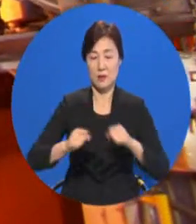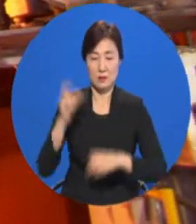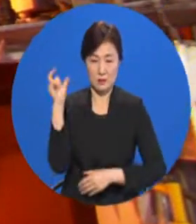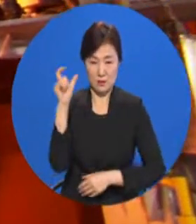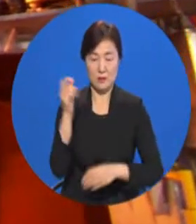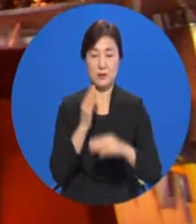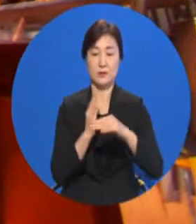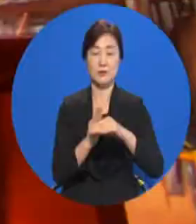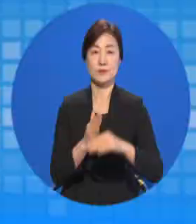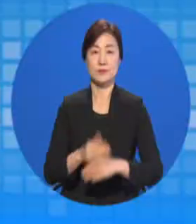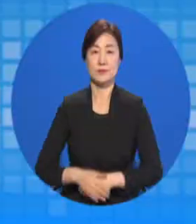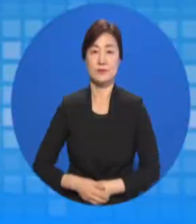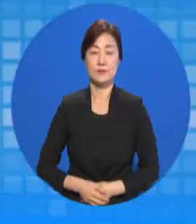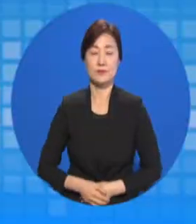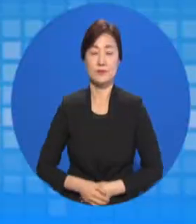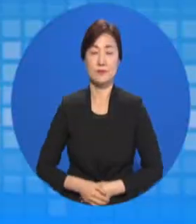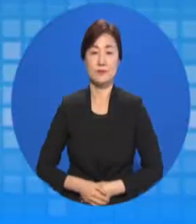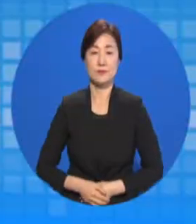덧붙였습니다.